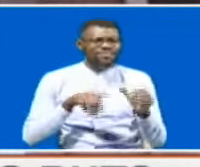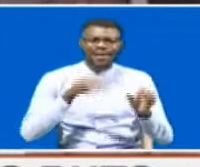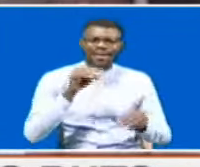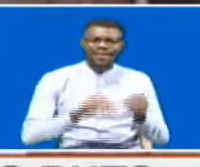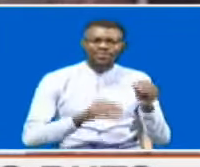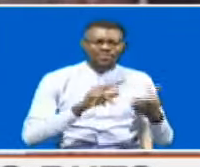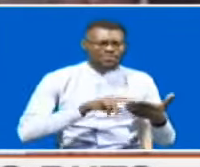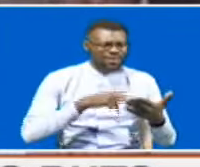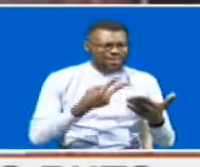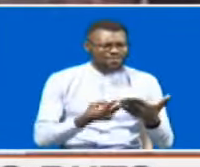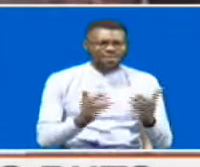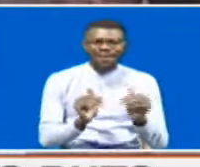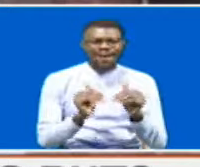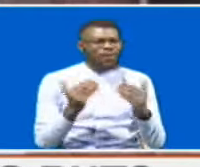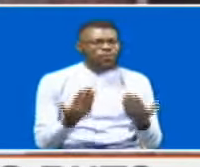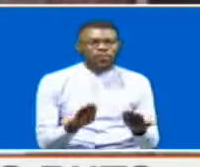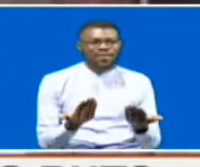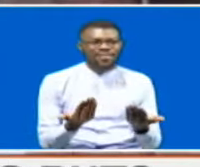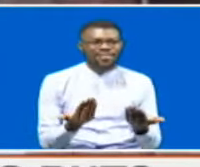election.